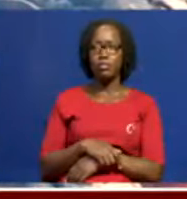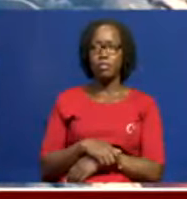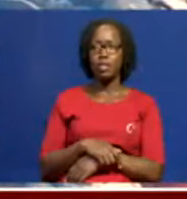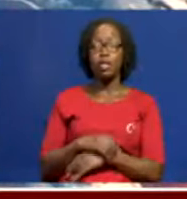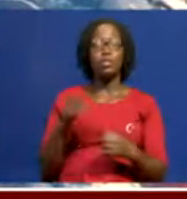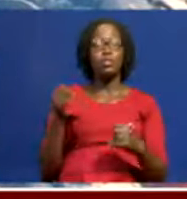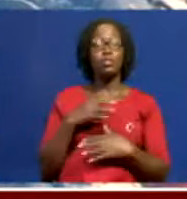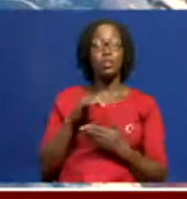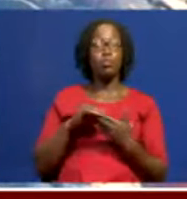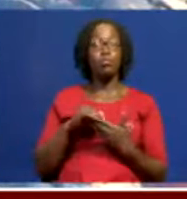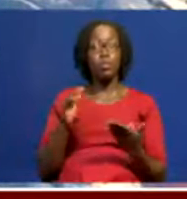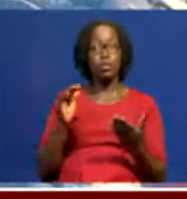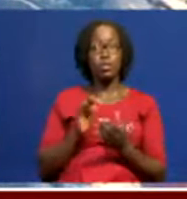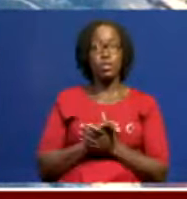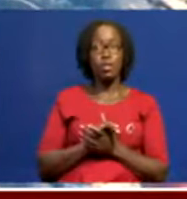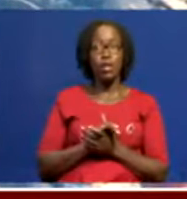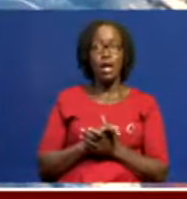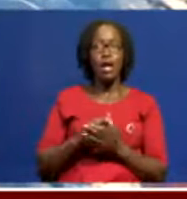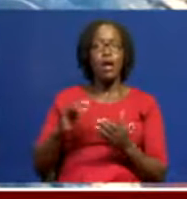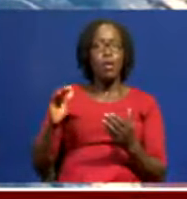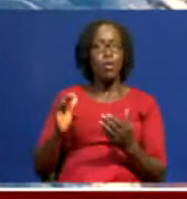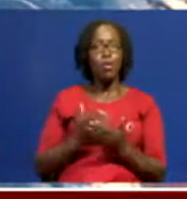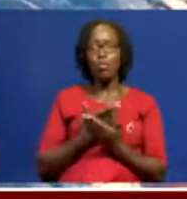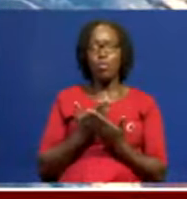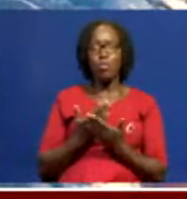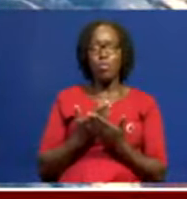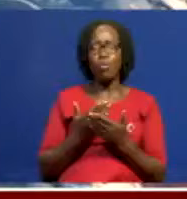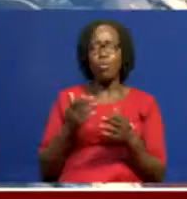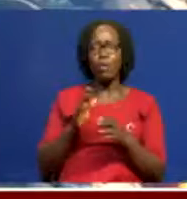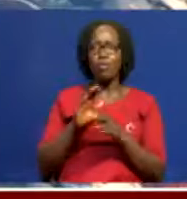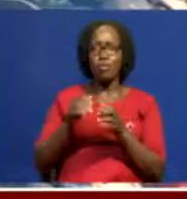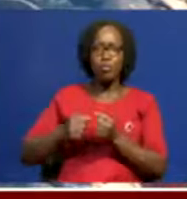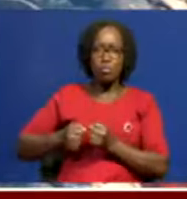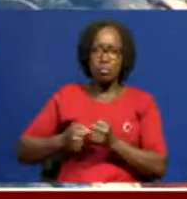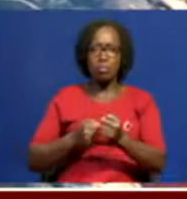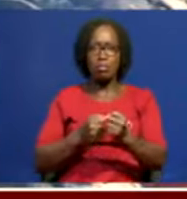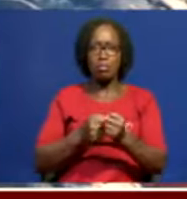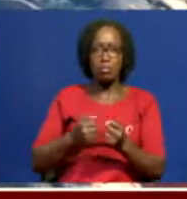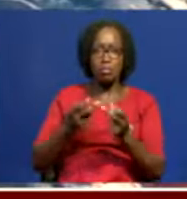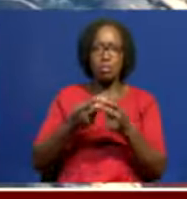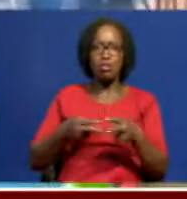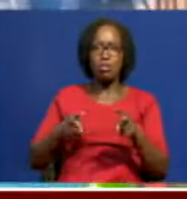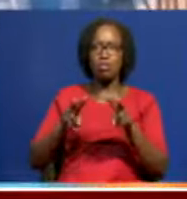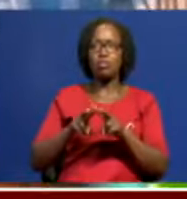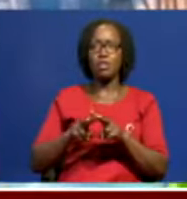Kilichosikitisha zaidi ni kuchomeka kwa duka lote la samani, nazo kisiwa kuwa za thamani ya